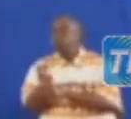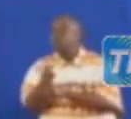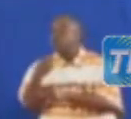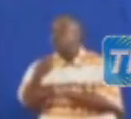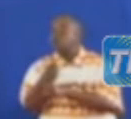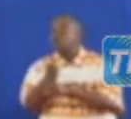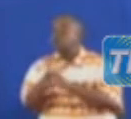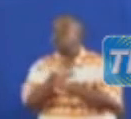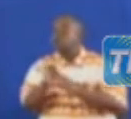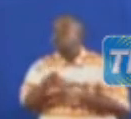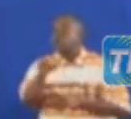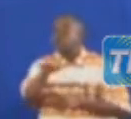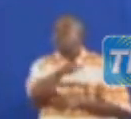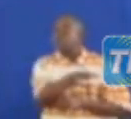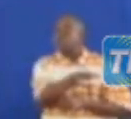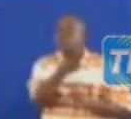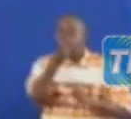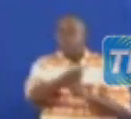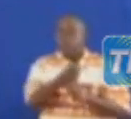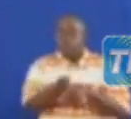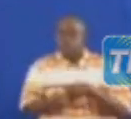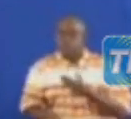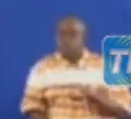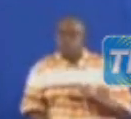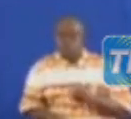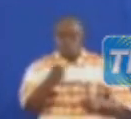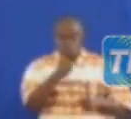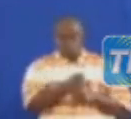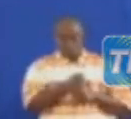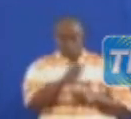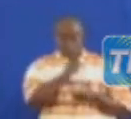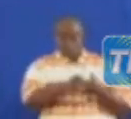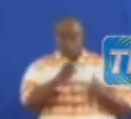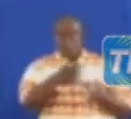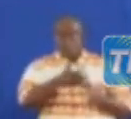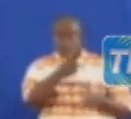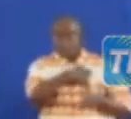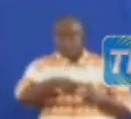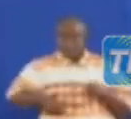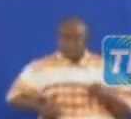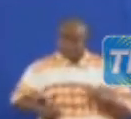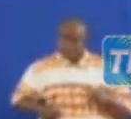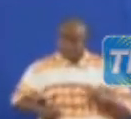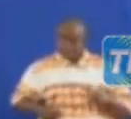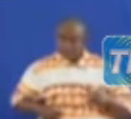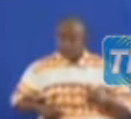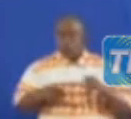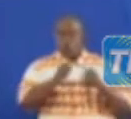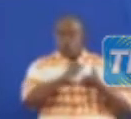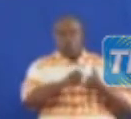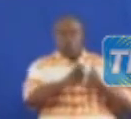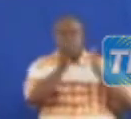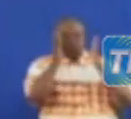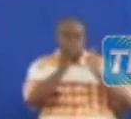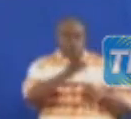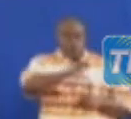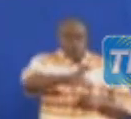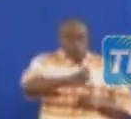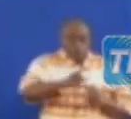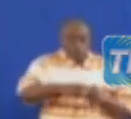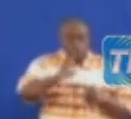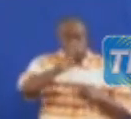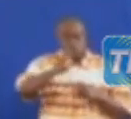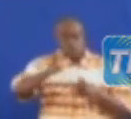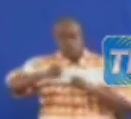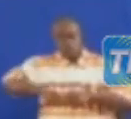shughuli za kuboresha mazingira ya kufanyia kazi kwa watumishi wa Ofisi ya Rais Temisemi, ofisi za wakuu wa mikoa, wakuu wa wilaya na